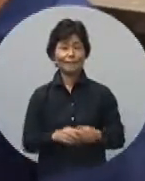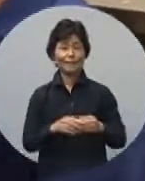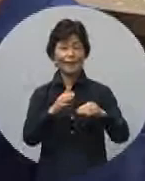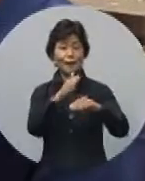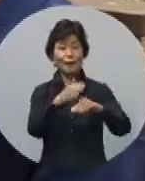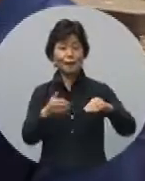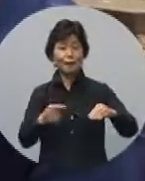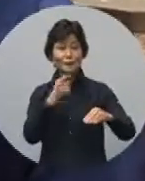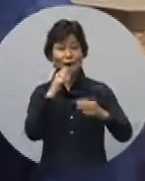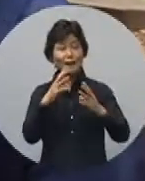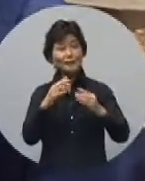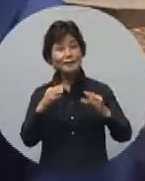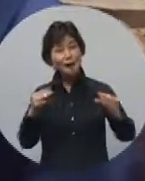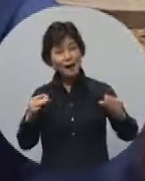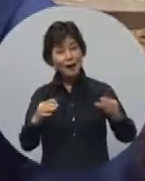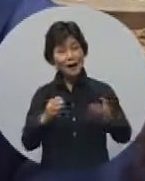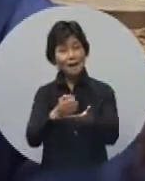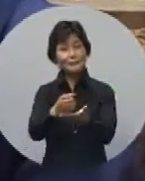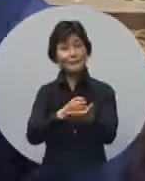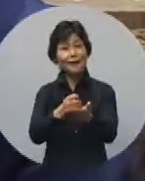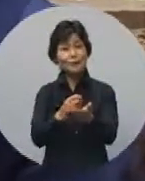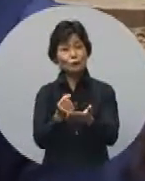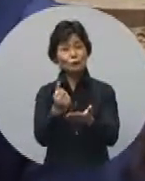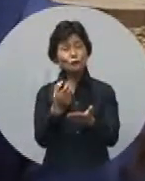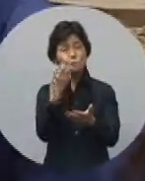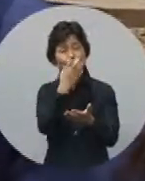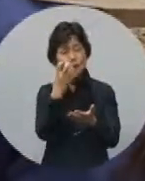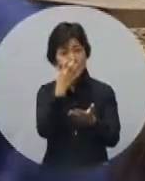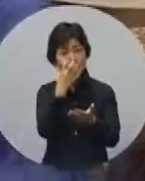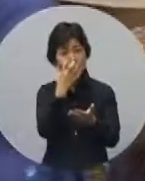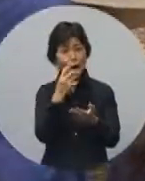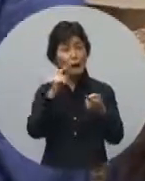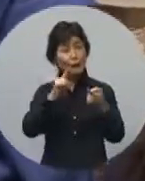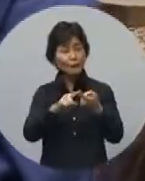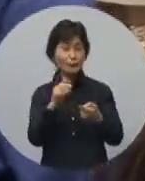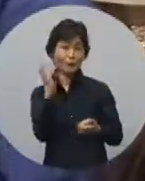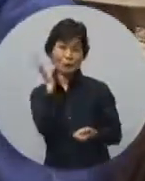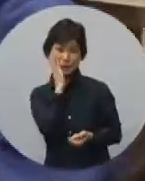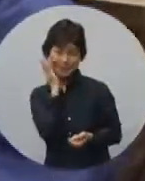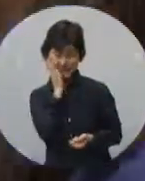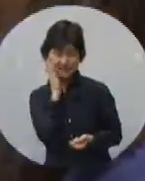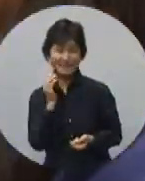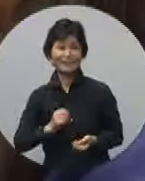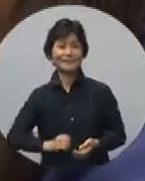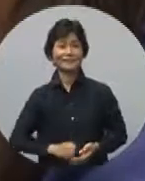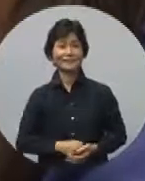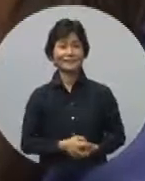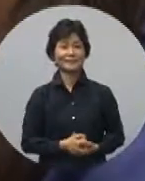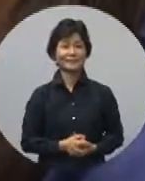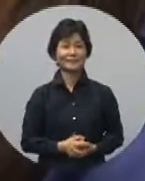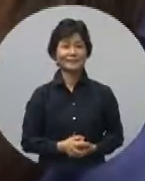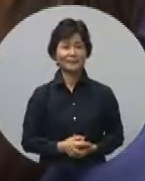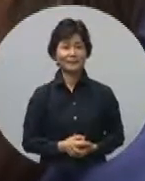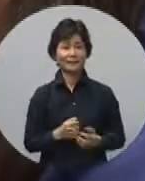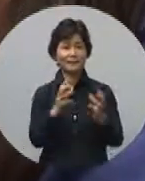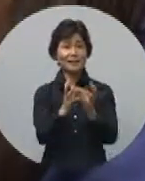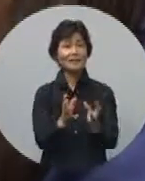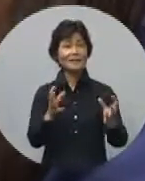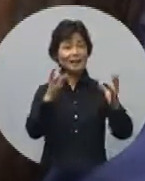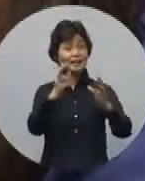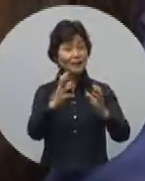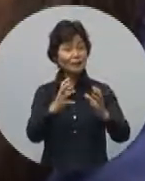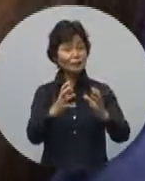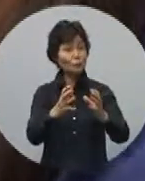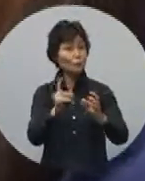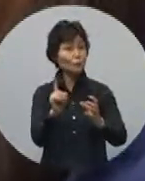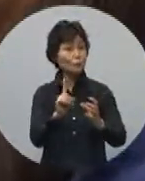柔らかくて、それと一緒に大根のちょっとピリッとした感じがすごい美味しいです。 大根のピリッとしたの出た。 野菜との相